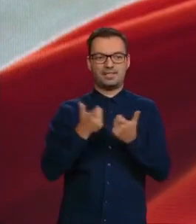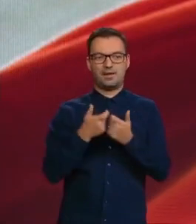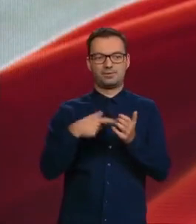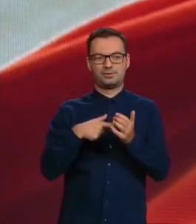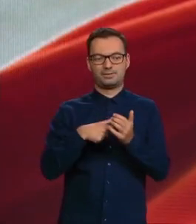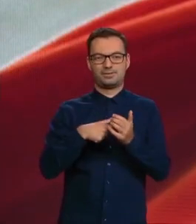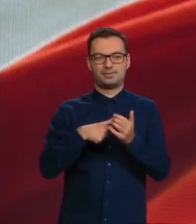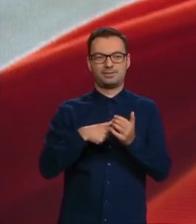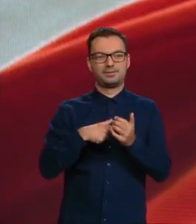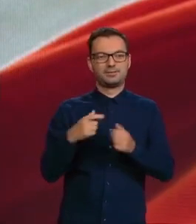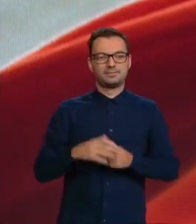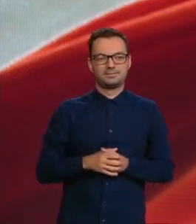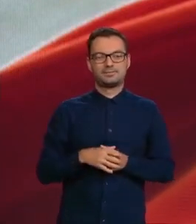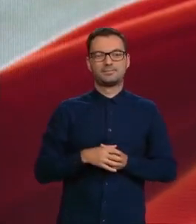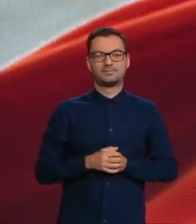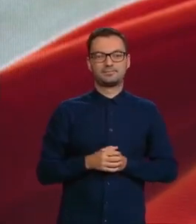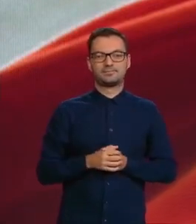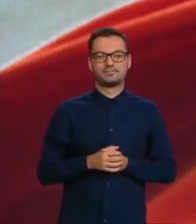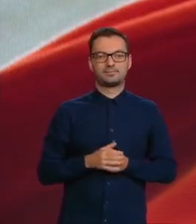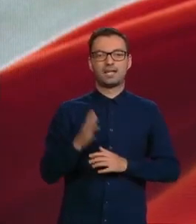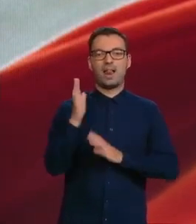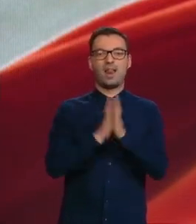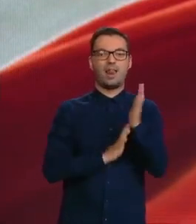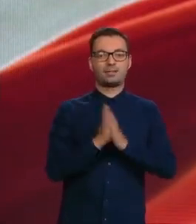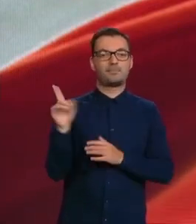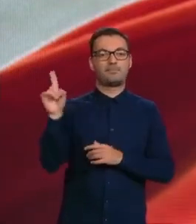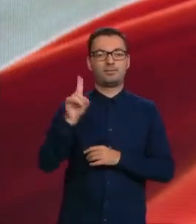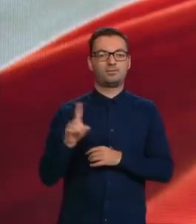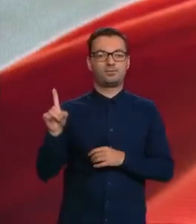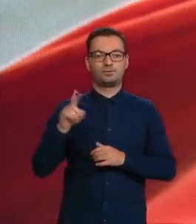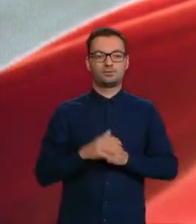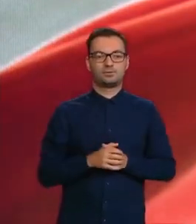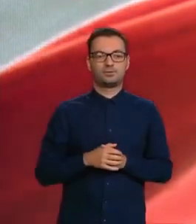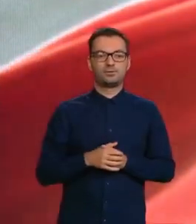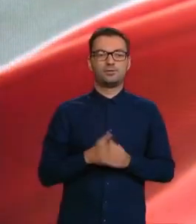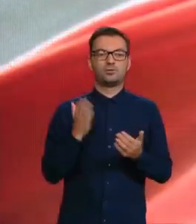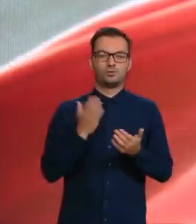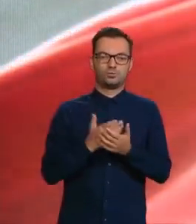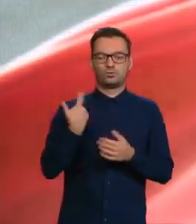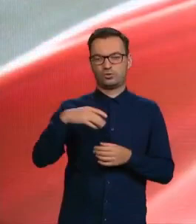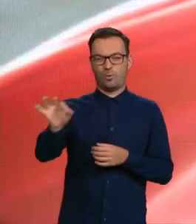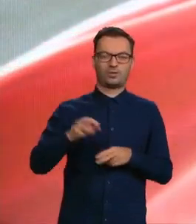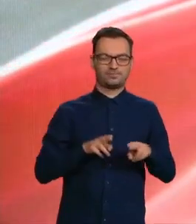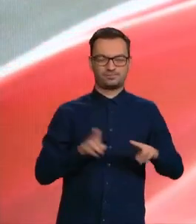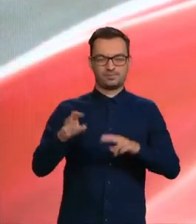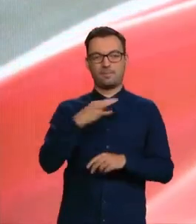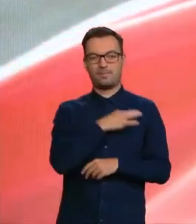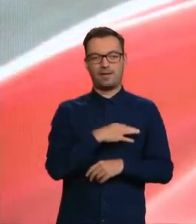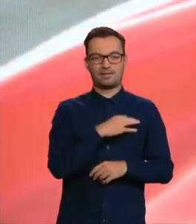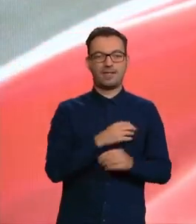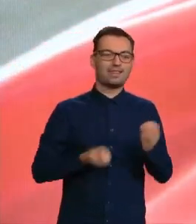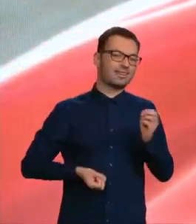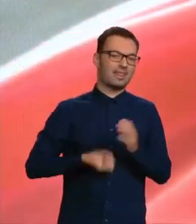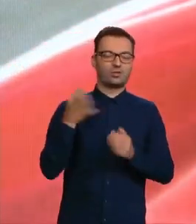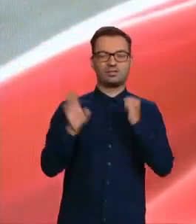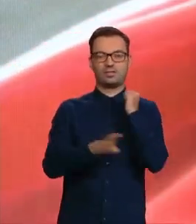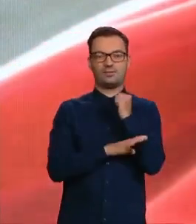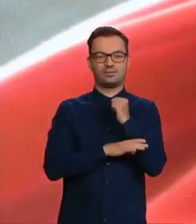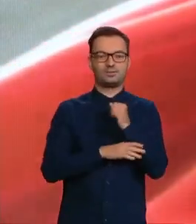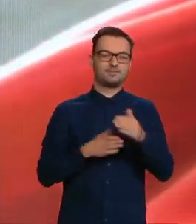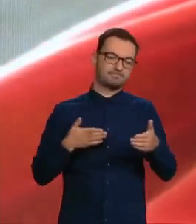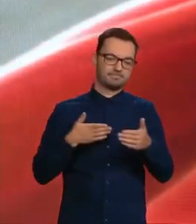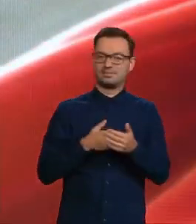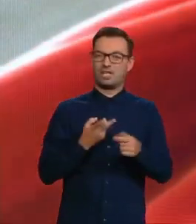co zapłacili za rafinerię. Lasy państwowe upartyjnione już w 100%. Najdroższe drewno, niedostępne